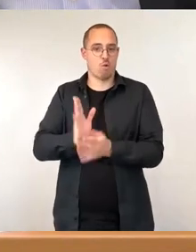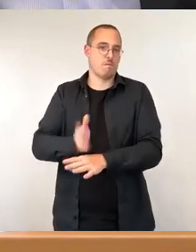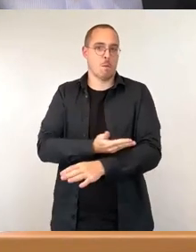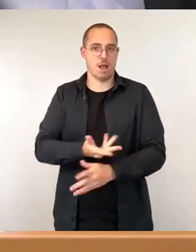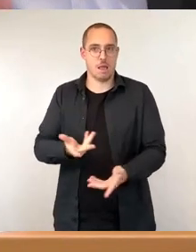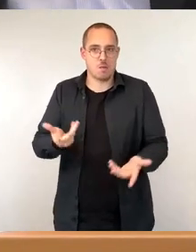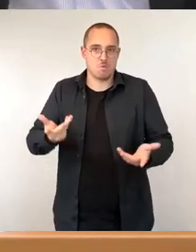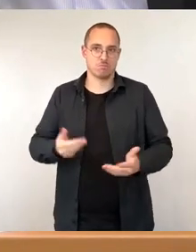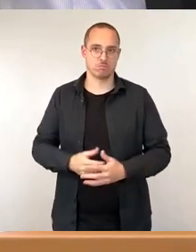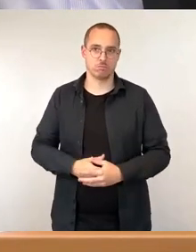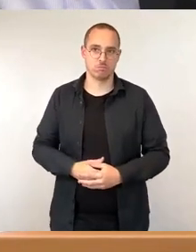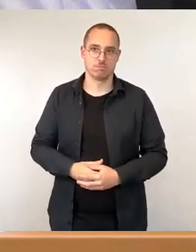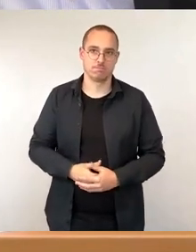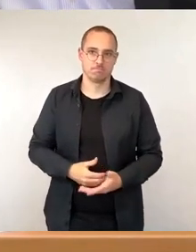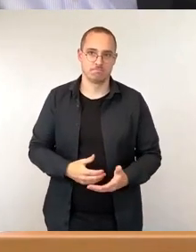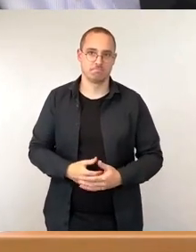aber